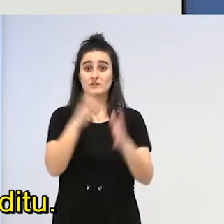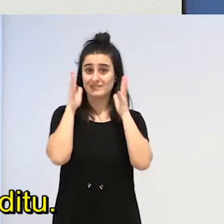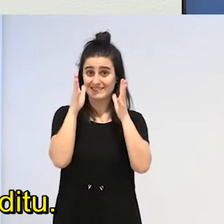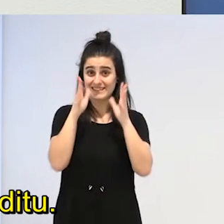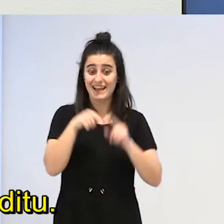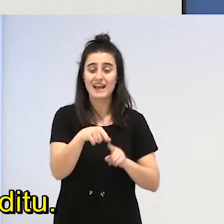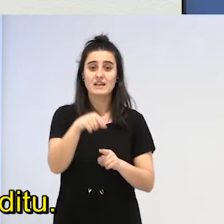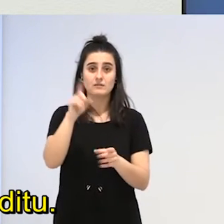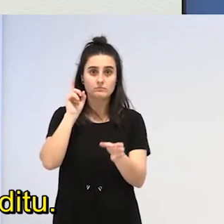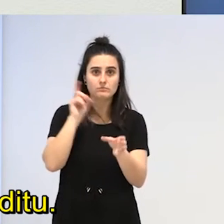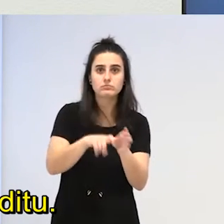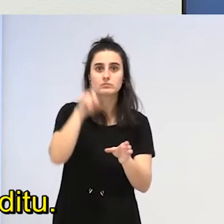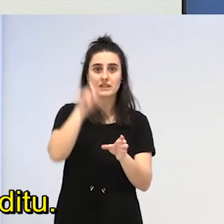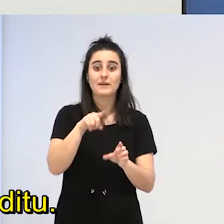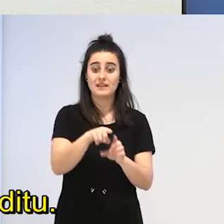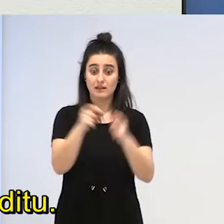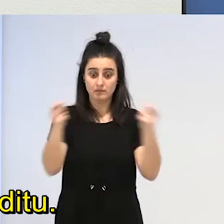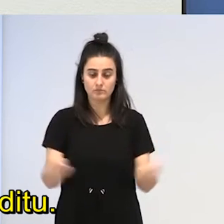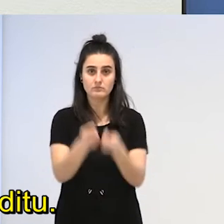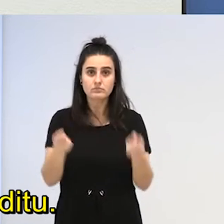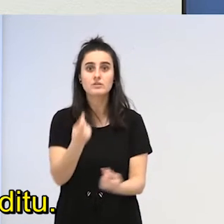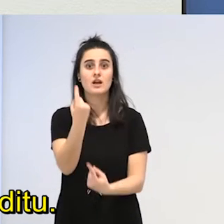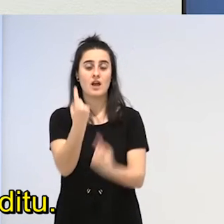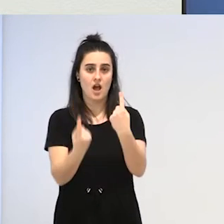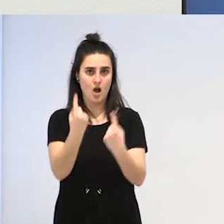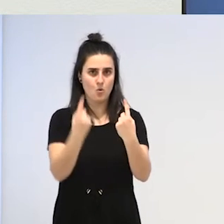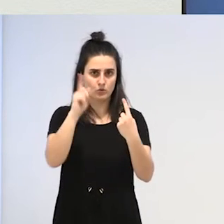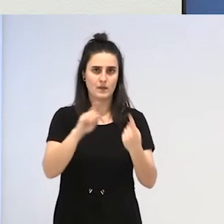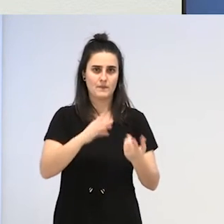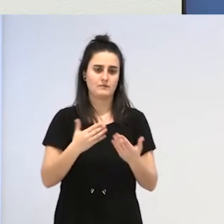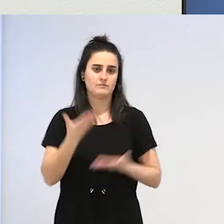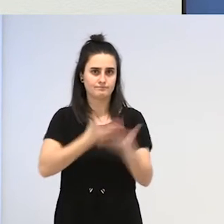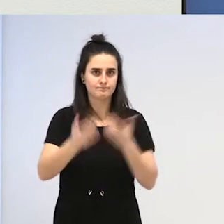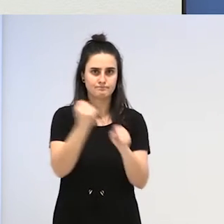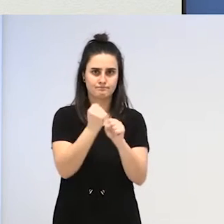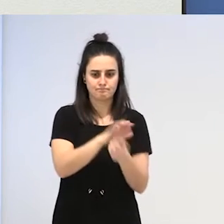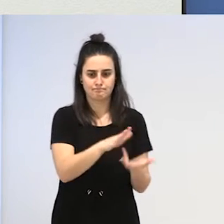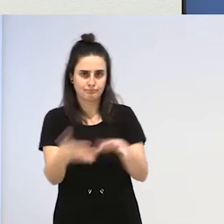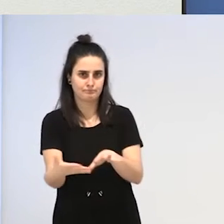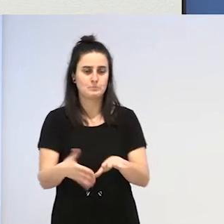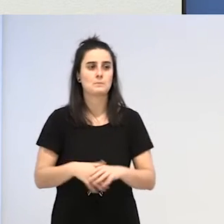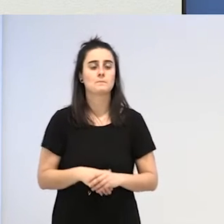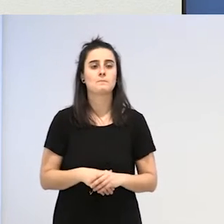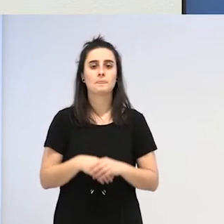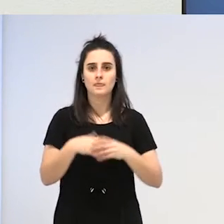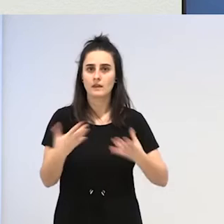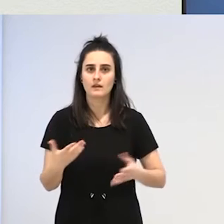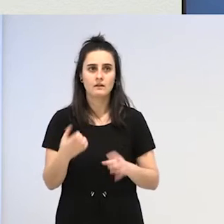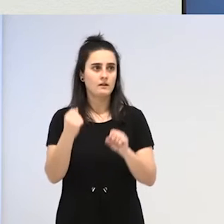argitalpen horrendako itzultzen ditu. Beraz, arte